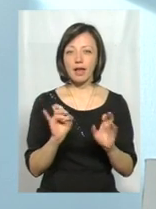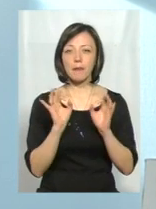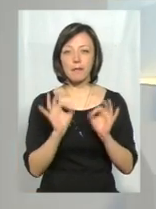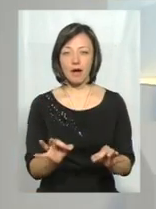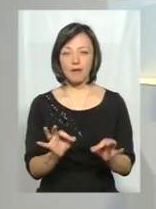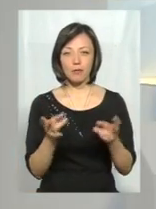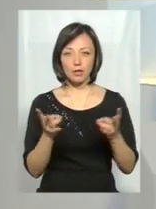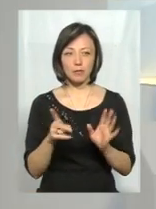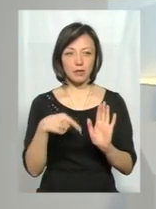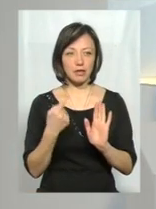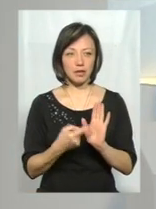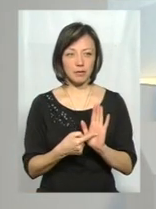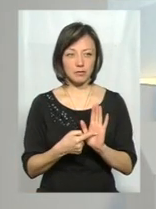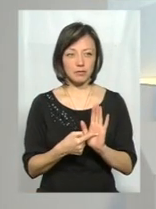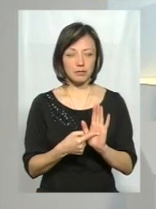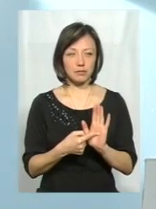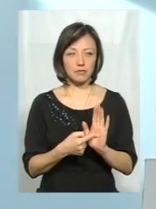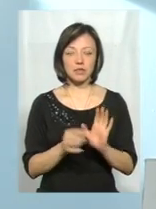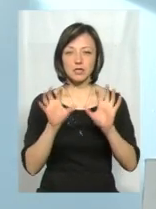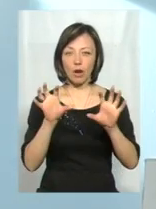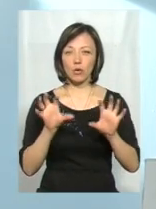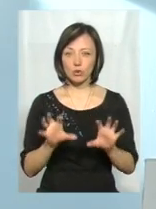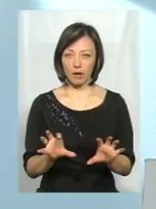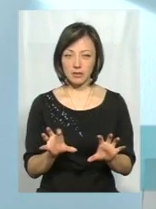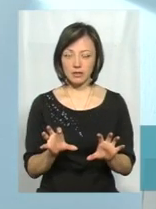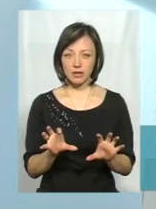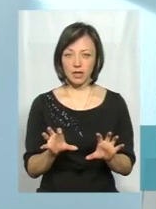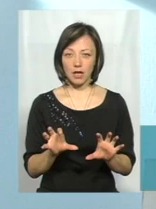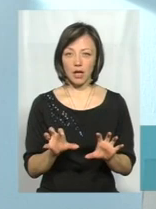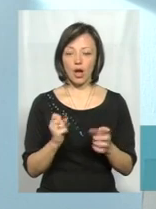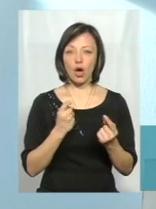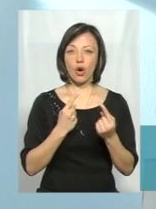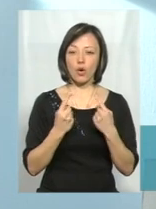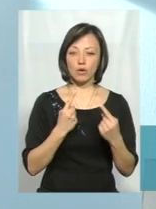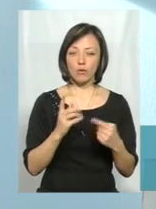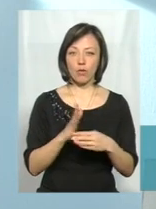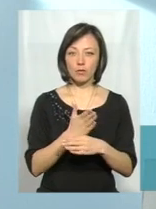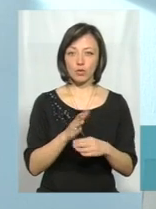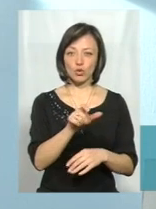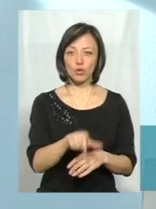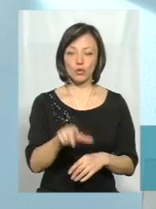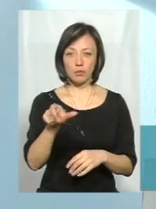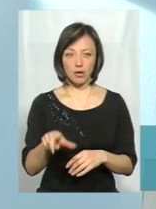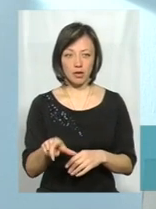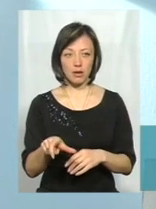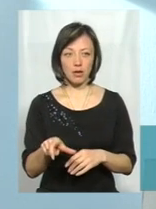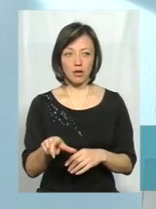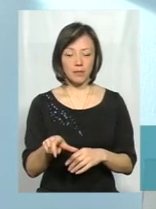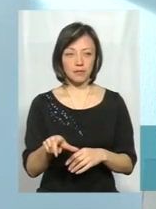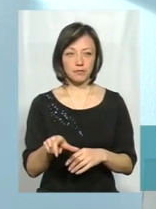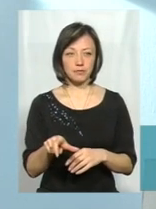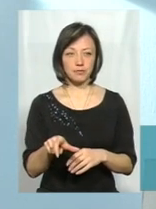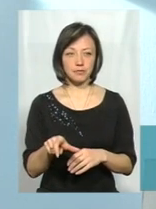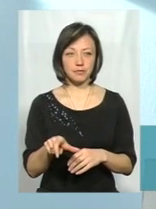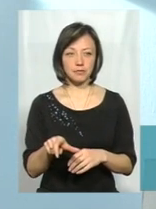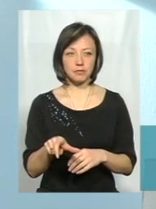правильне, потрібне питання. В законодавстві, розмовами між людьми, в об'єктах,